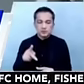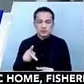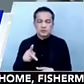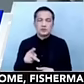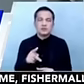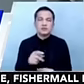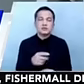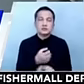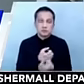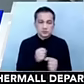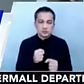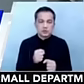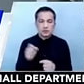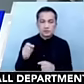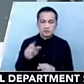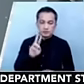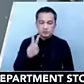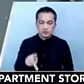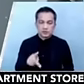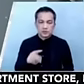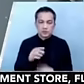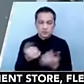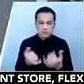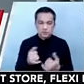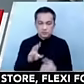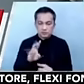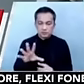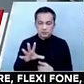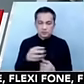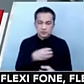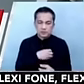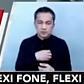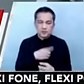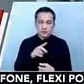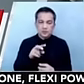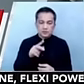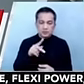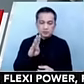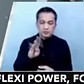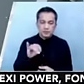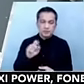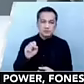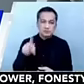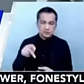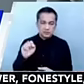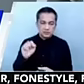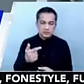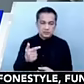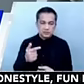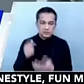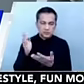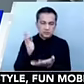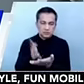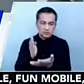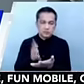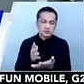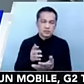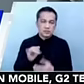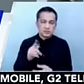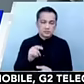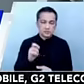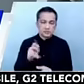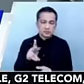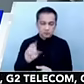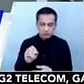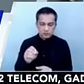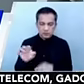ngayon, all accounted for na raw ang 75 na police mula sa VPSPG na dinownload sa NCRPO. Pinapili raw ang mga ito kung